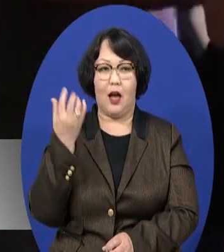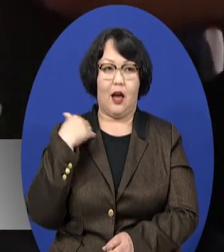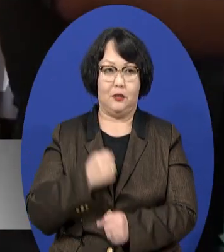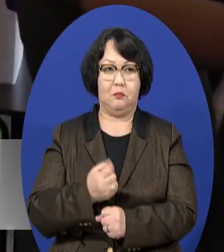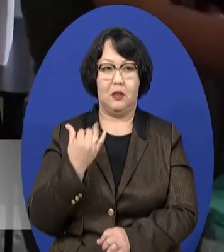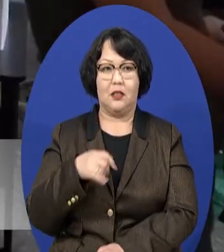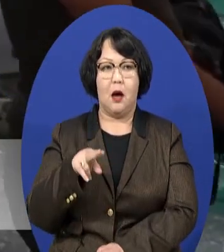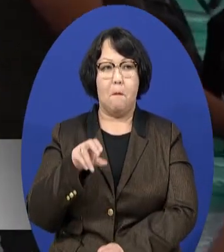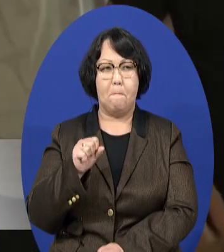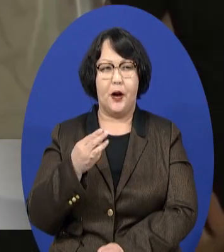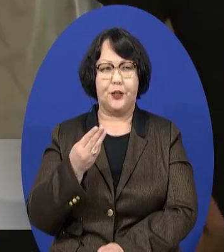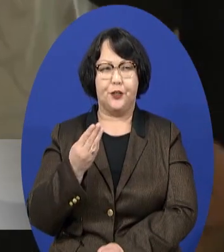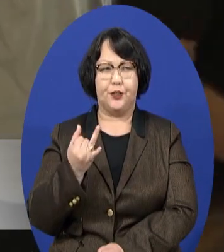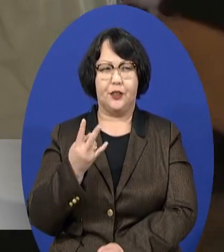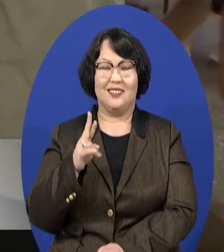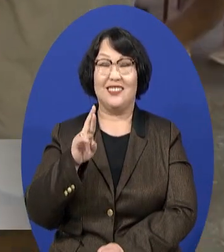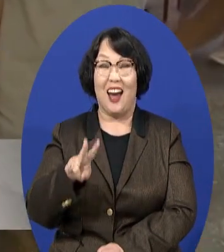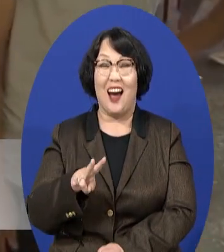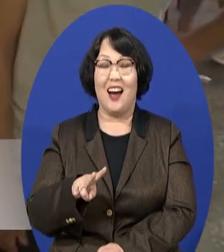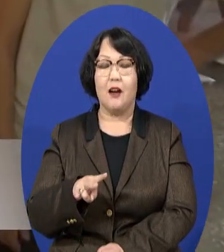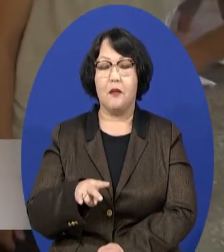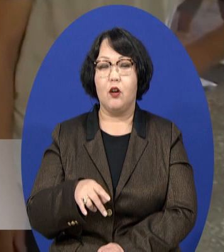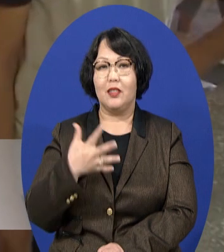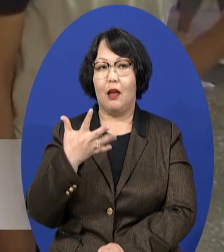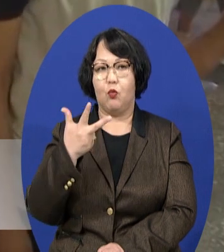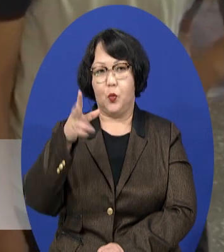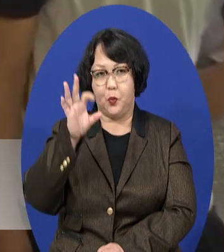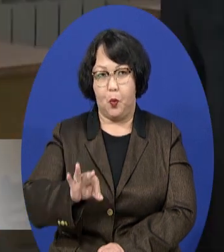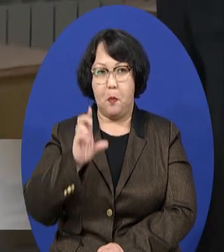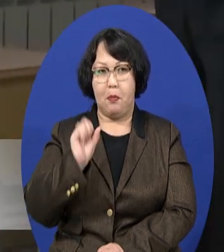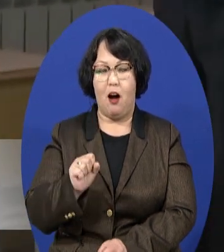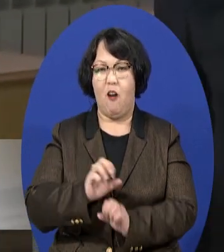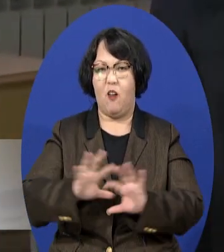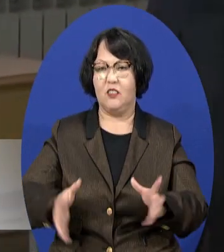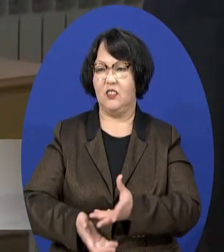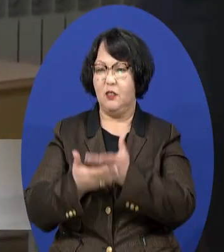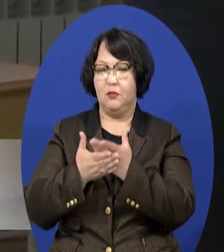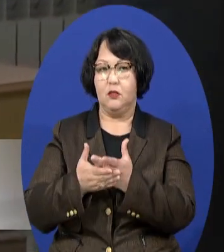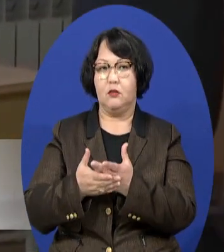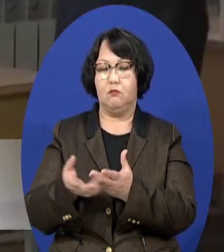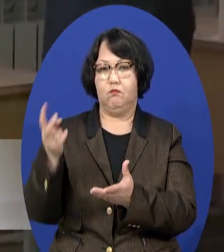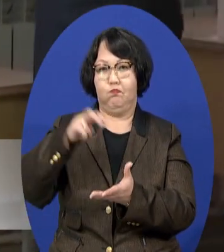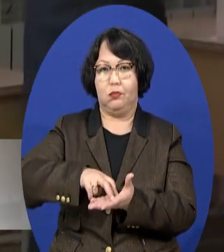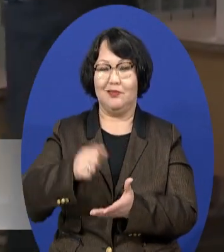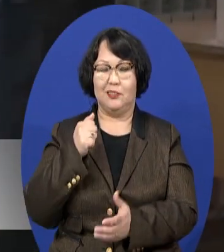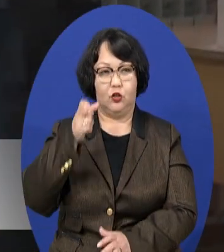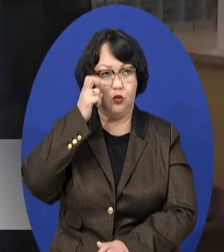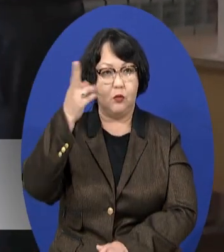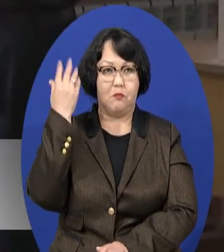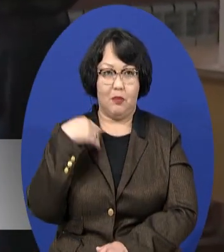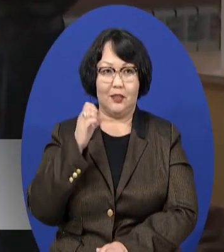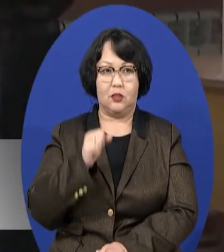Пашиняны тэргүүлдэг Civic Contract нам 53% буюу олонхын саналыг авч ялалт байгуулсан бол ерхлэгч асан